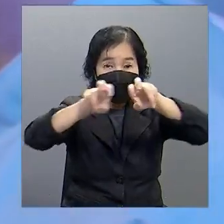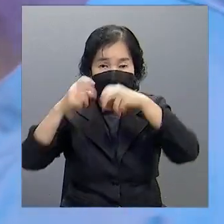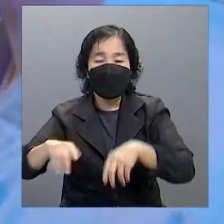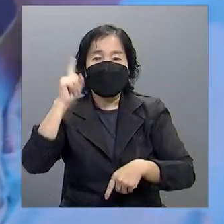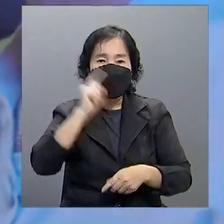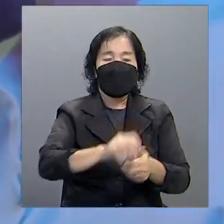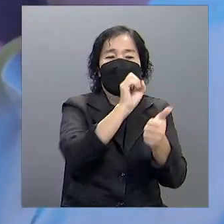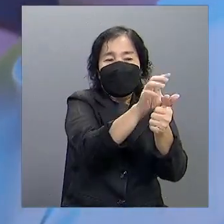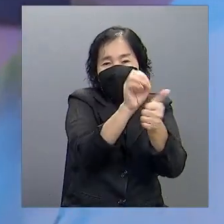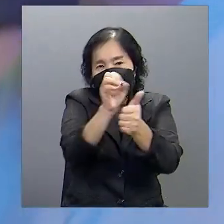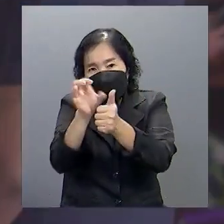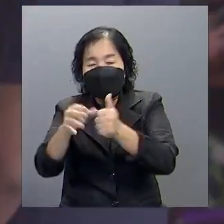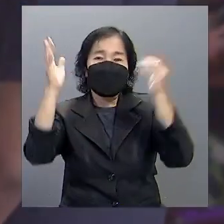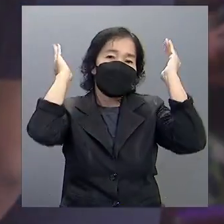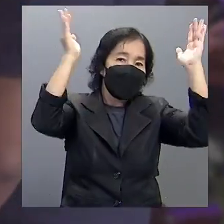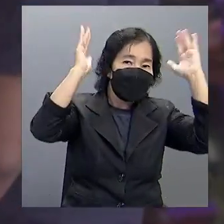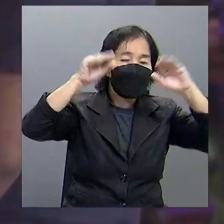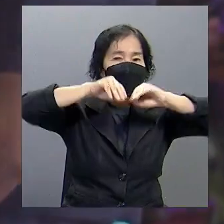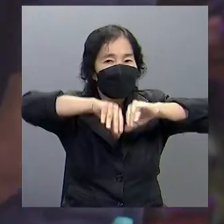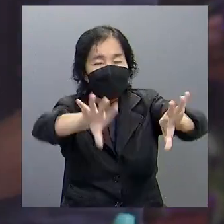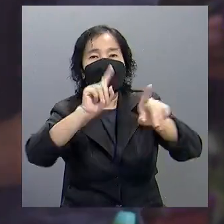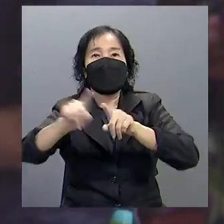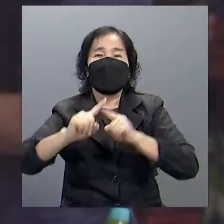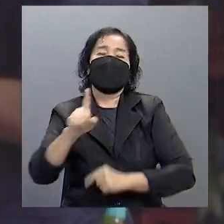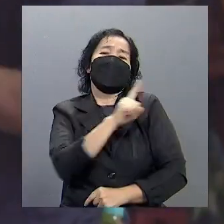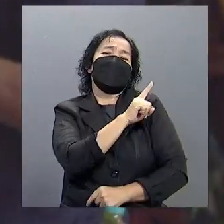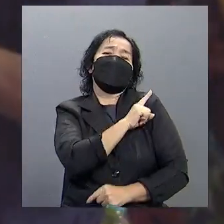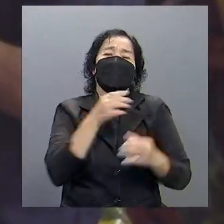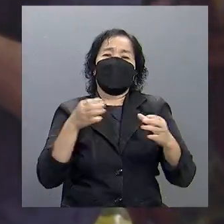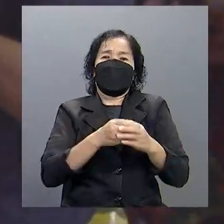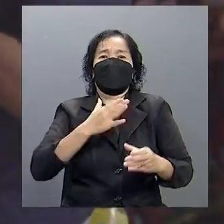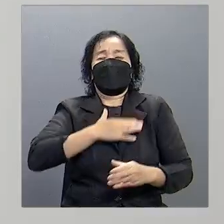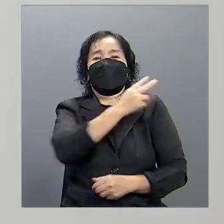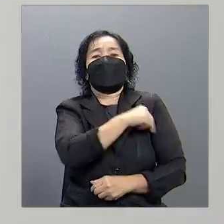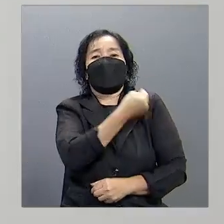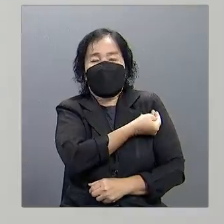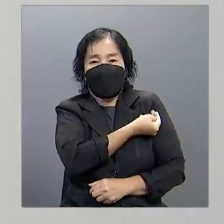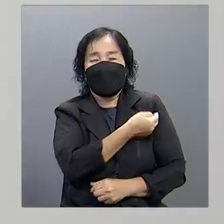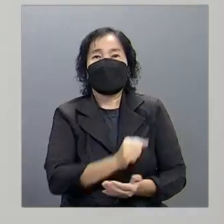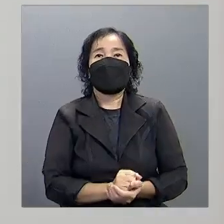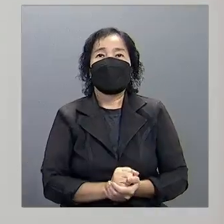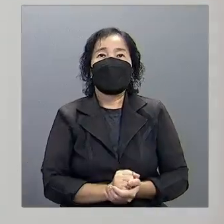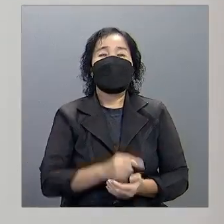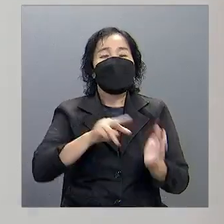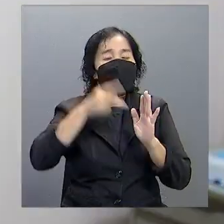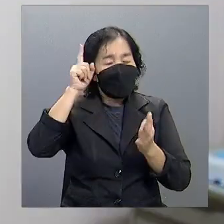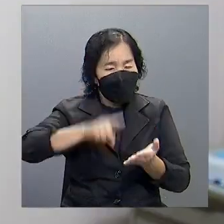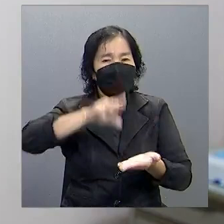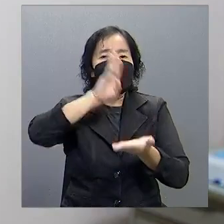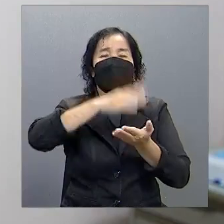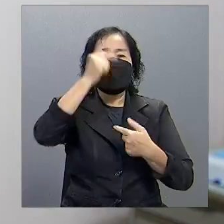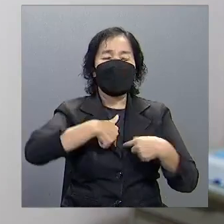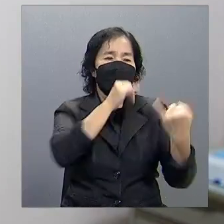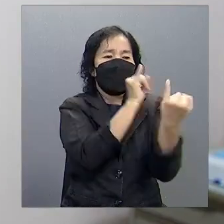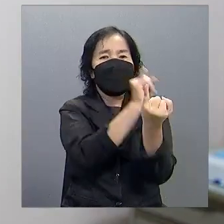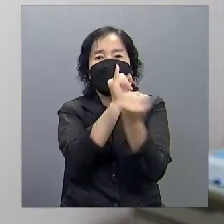คประชาชนกาดไม่ตกก็หนีไม่พ้นพี่ๆพวกนี้แหละครับ เราทำอย่างต่อเนื่องจนเขาคุ้นเคยกับชุดสีฟ้าคุ้นเคย